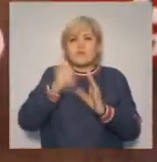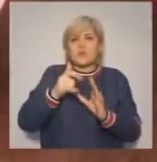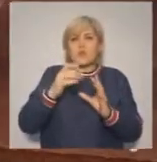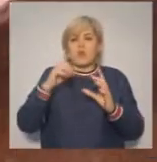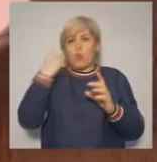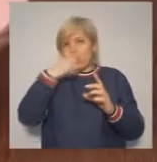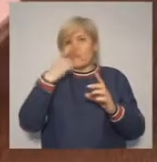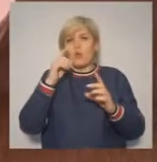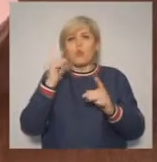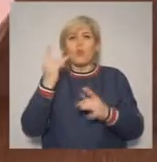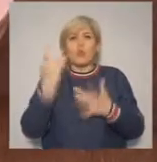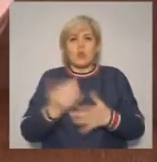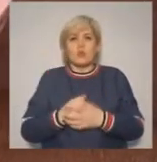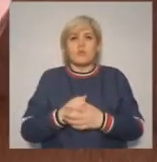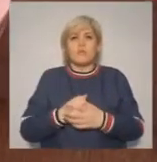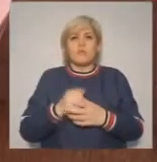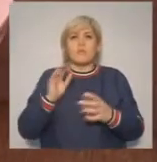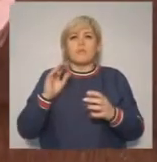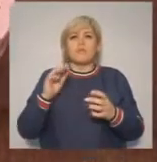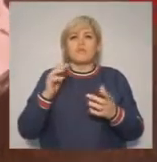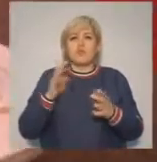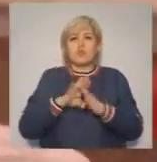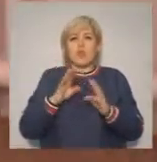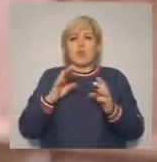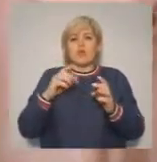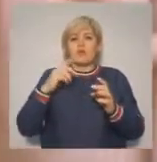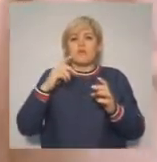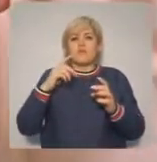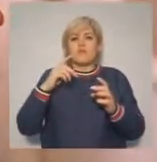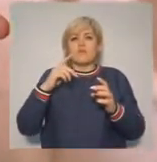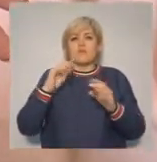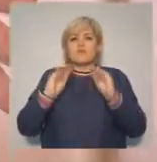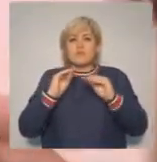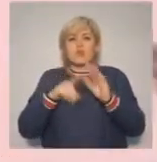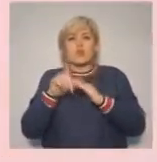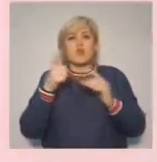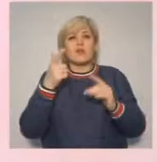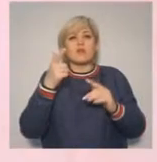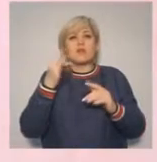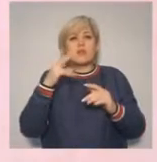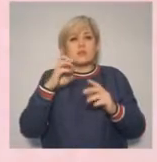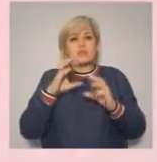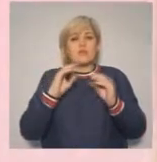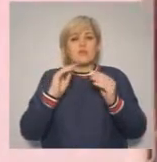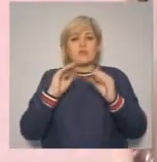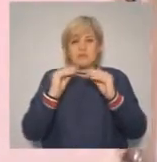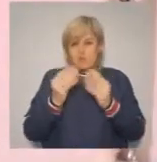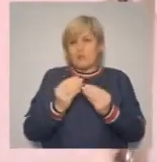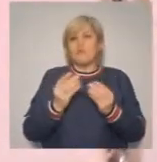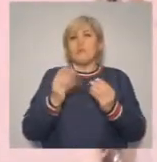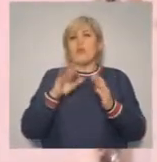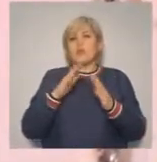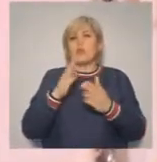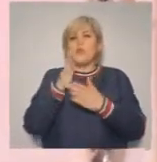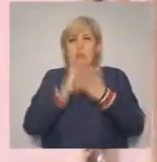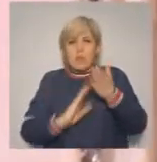вылепливается голова, которую нам художник предоставляет эскизы. Мы вылепливаем из пластилина ее на станине. Потом уже, когда она готова, ее